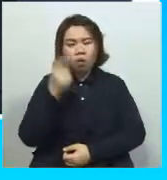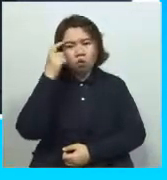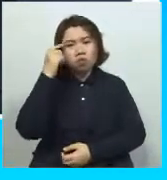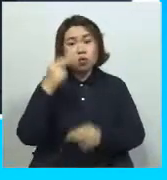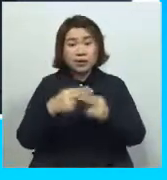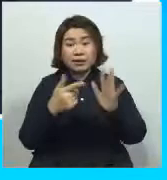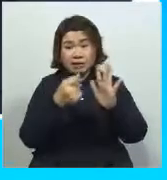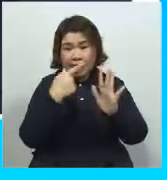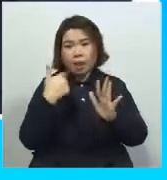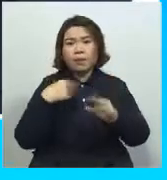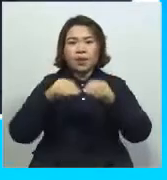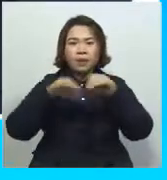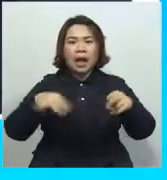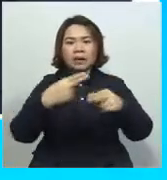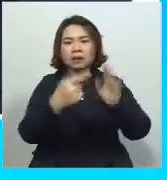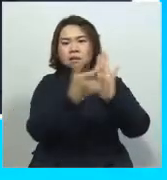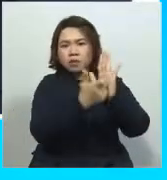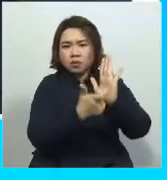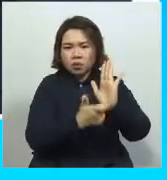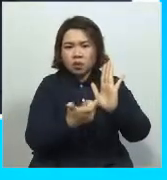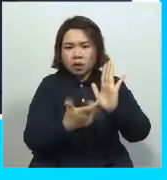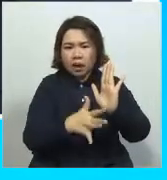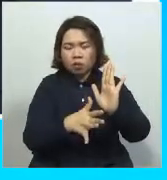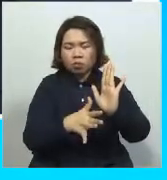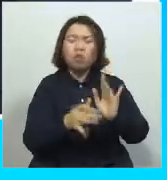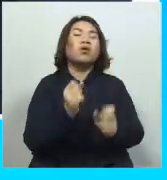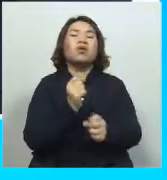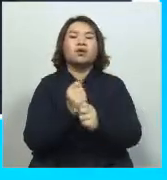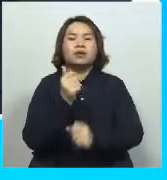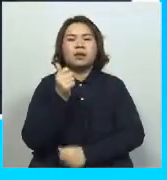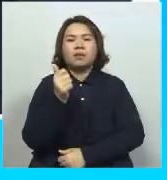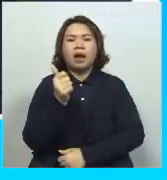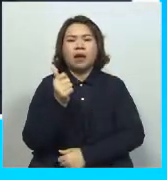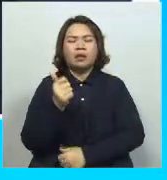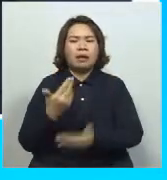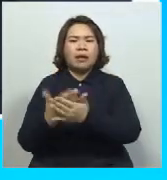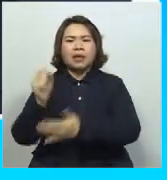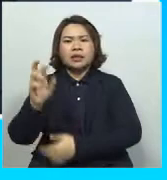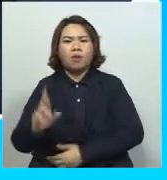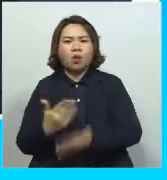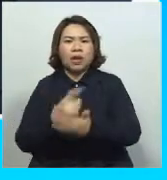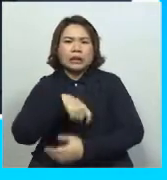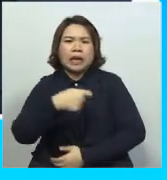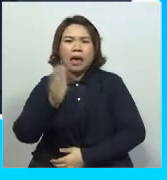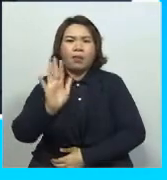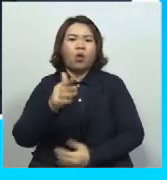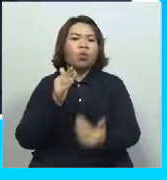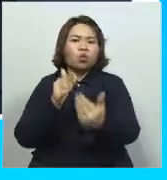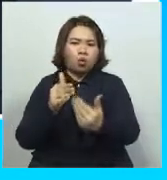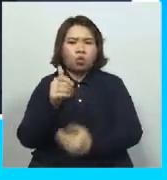ก็มีการประกาศเพิ่มแล้วก็ให้สามารถที่ไม่ต้องสำรองเงินไปก่อนก็คือจ่ายตรง